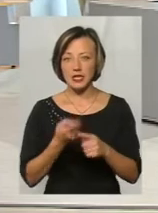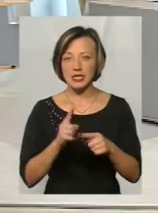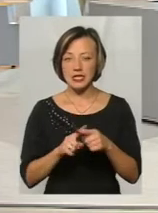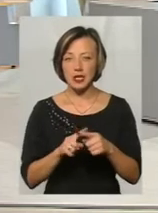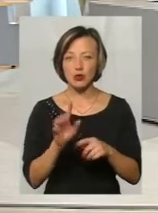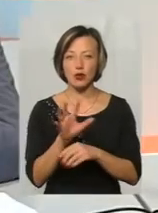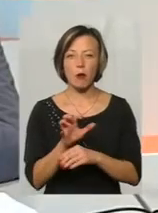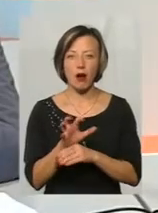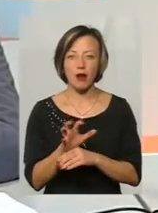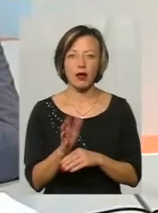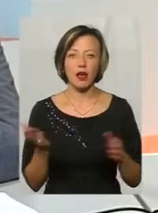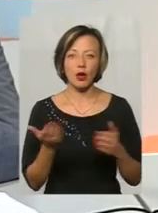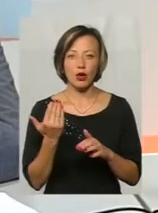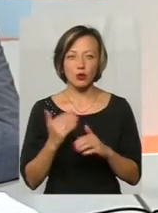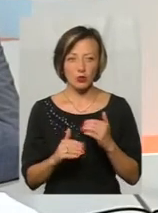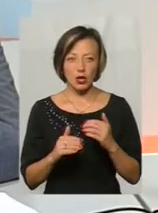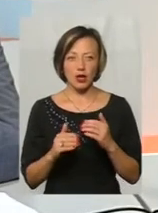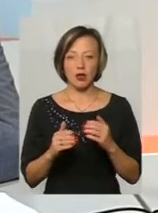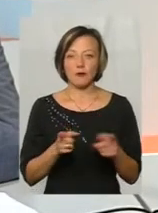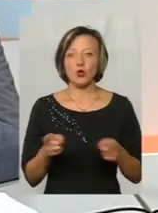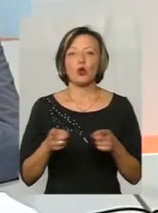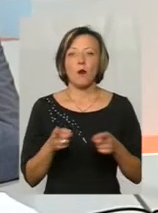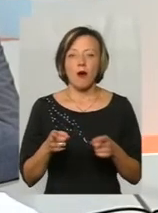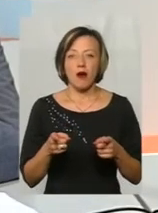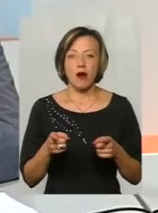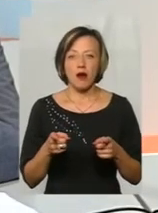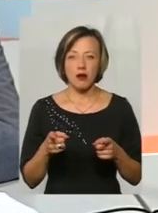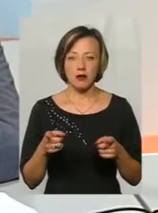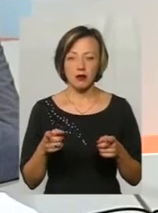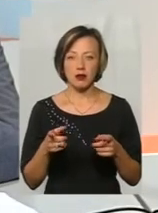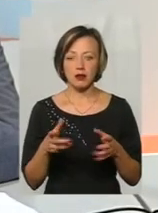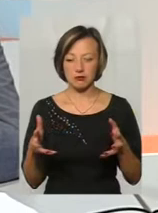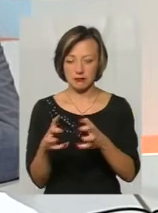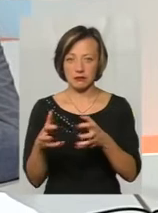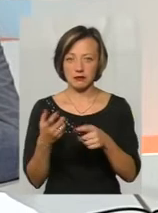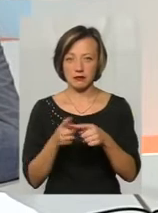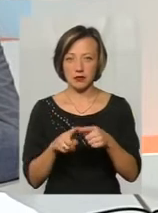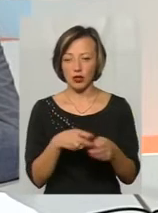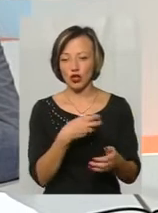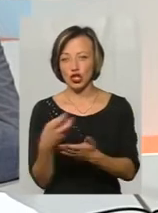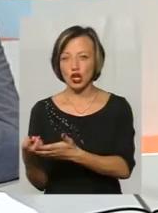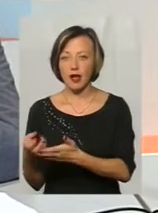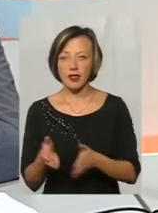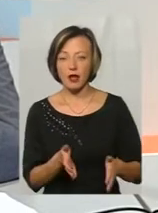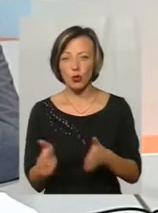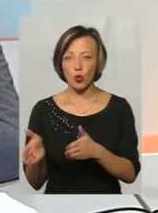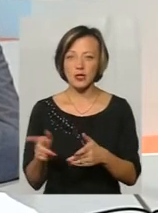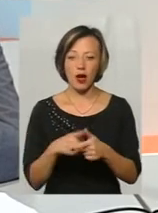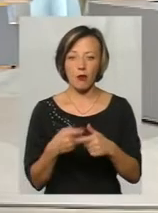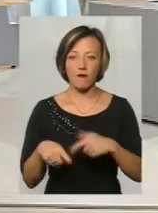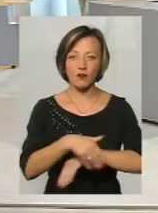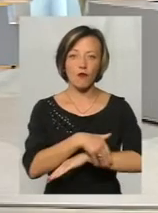поліція підбирає цих собак, які вже в судомах, які вже лежать на обочині дорозі, чи лежать в